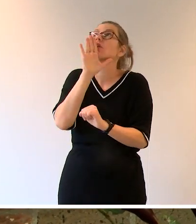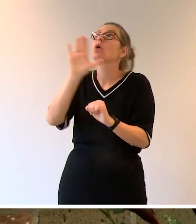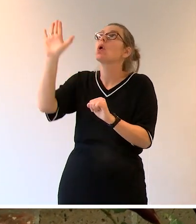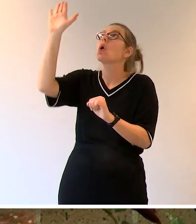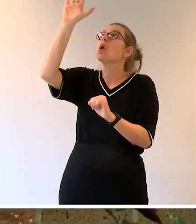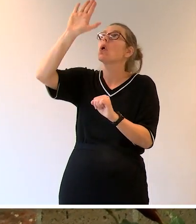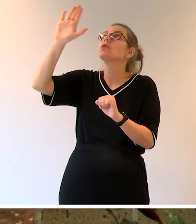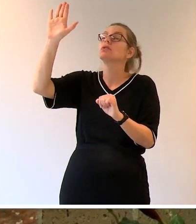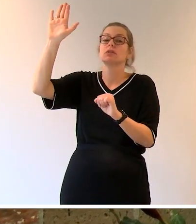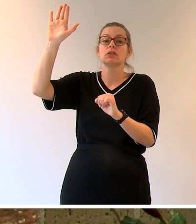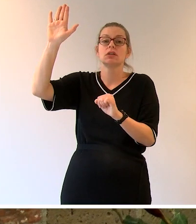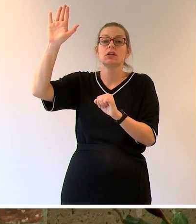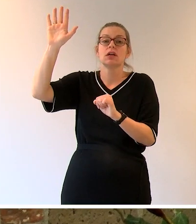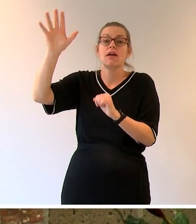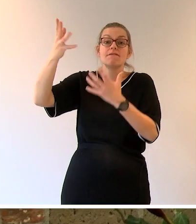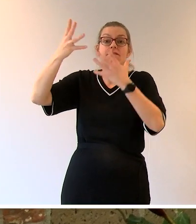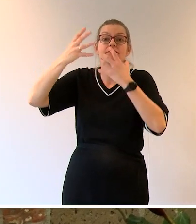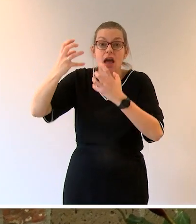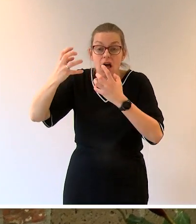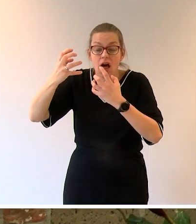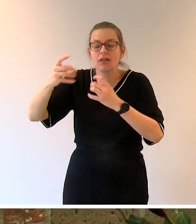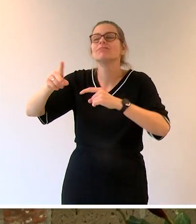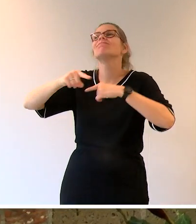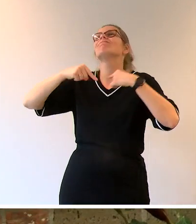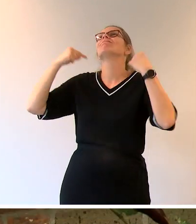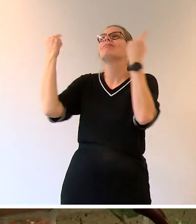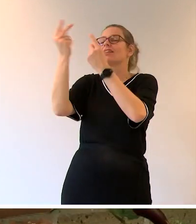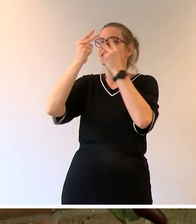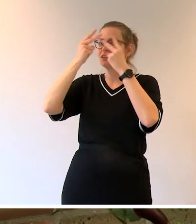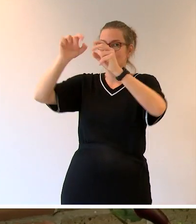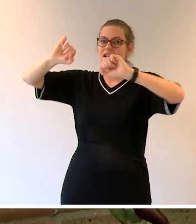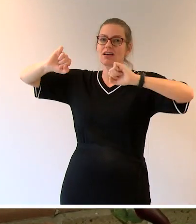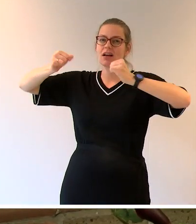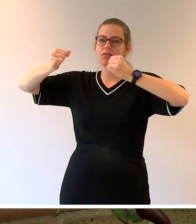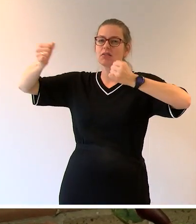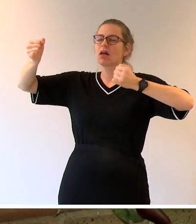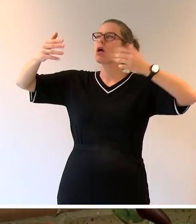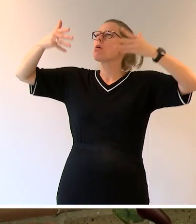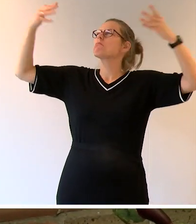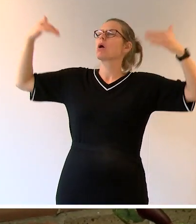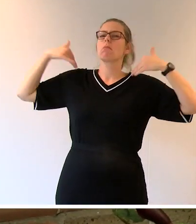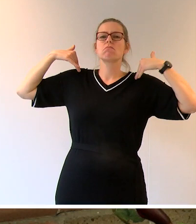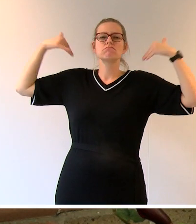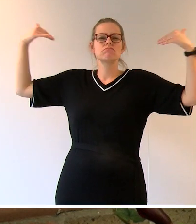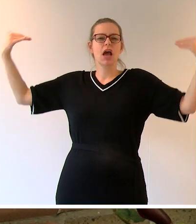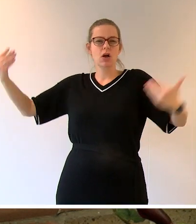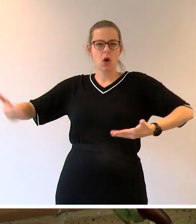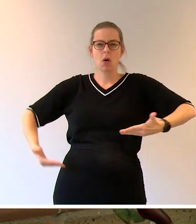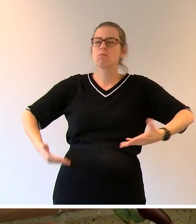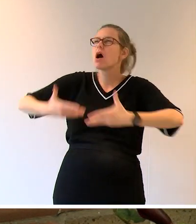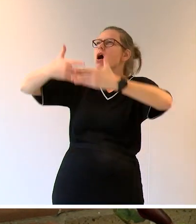even het gordijn optrekt, dan zie je die grote legermacht. Dat zijn niet